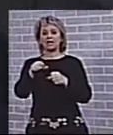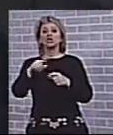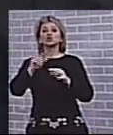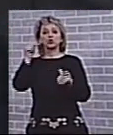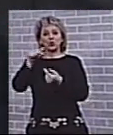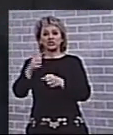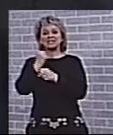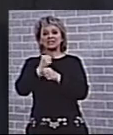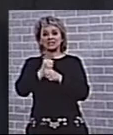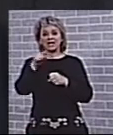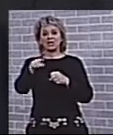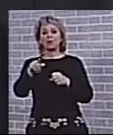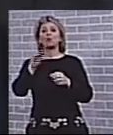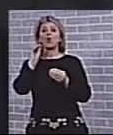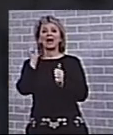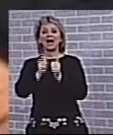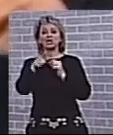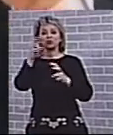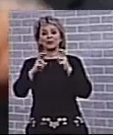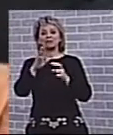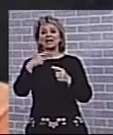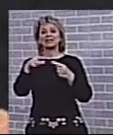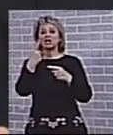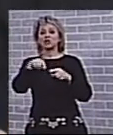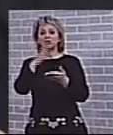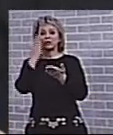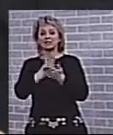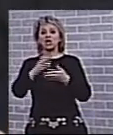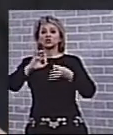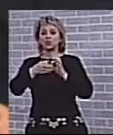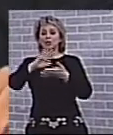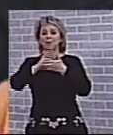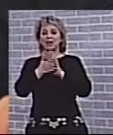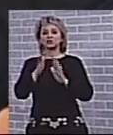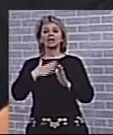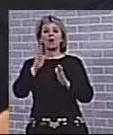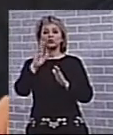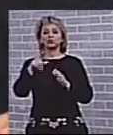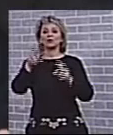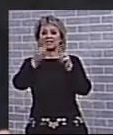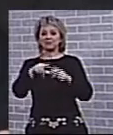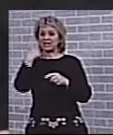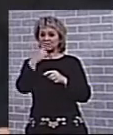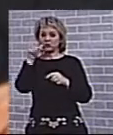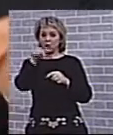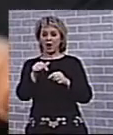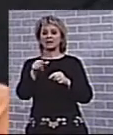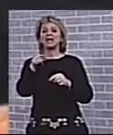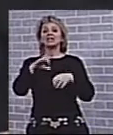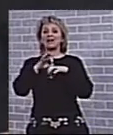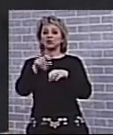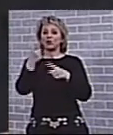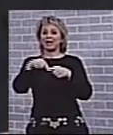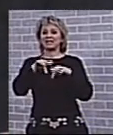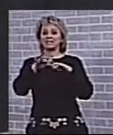совершенно точно сделаем. И по каждому предприятию, даже которое находится в сложном положении, я буду разбираться индивидуально. И доведу